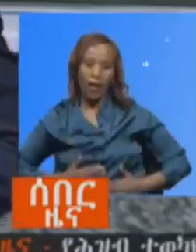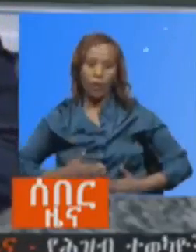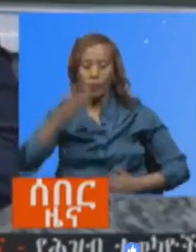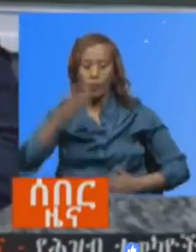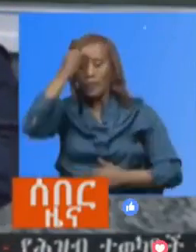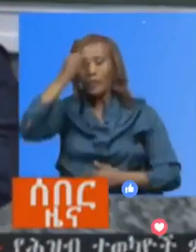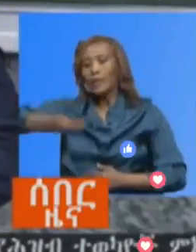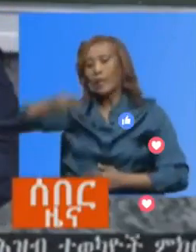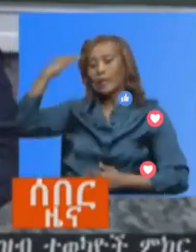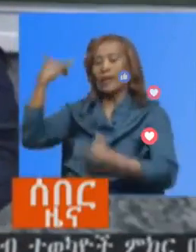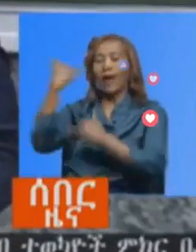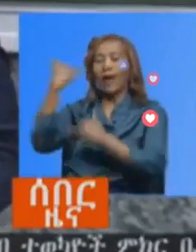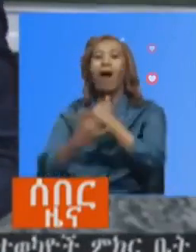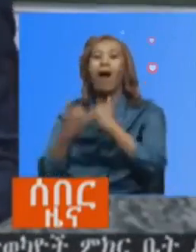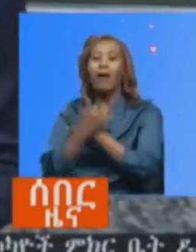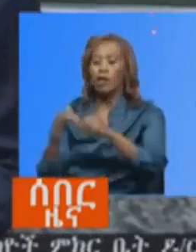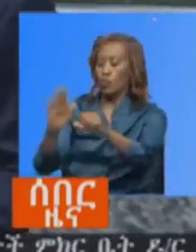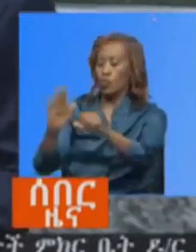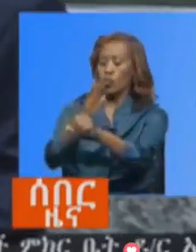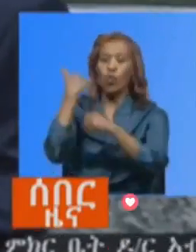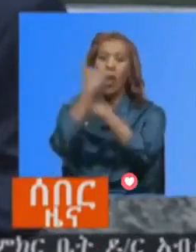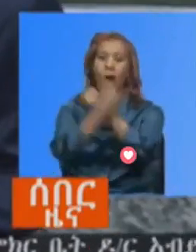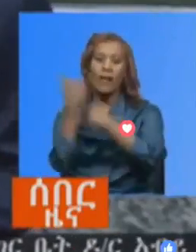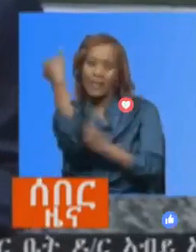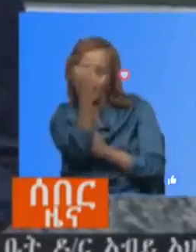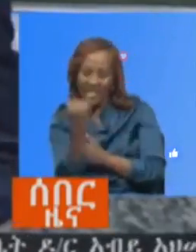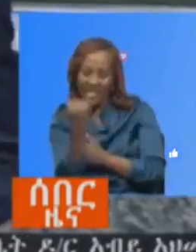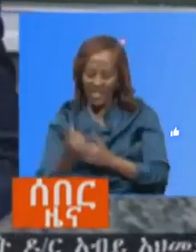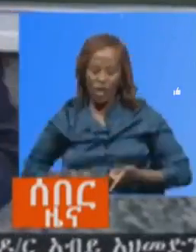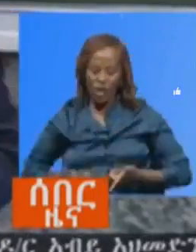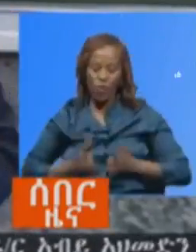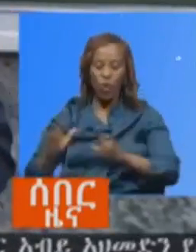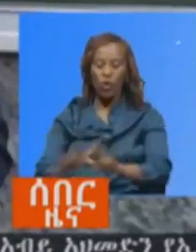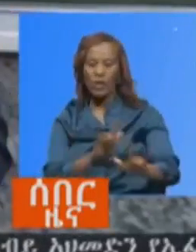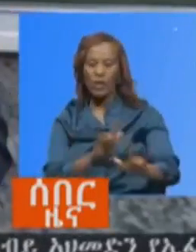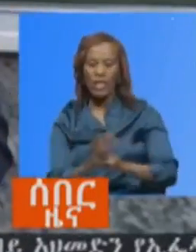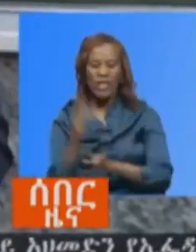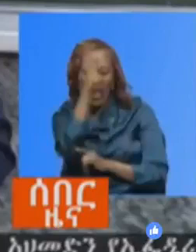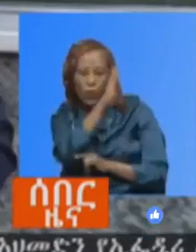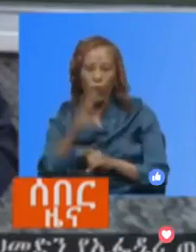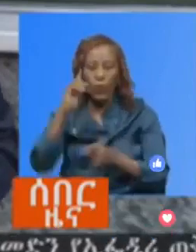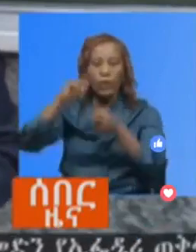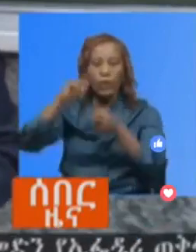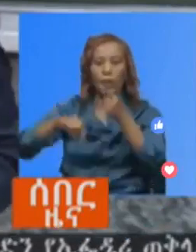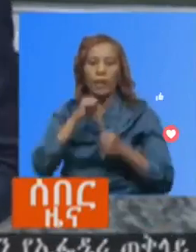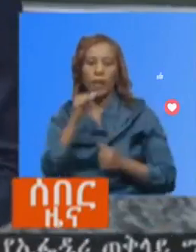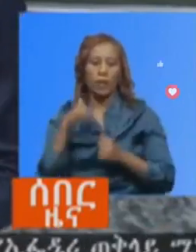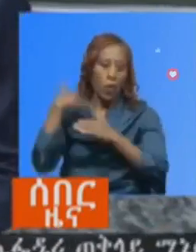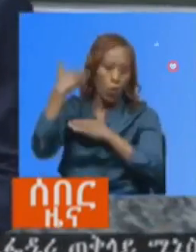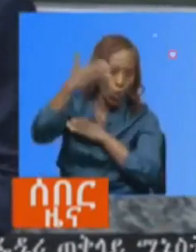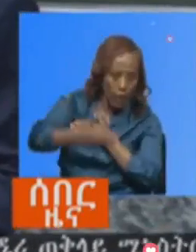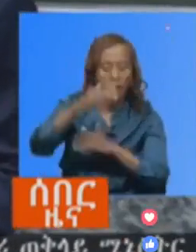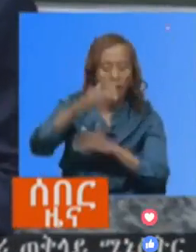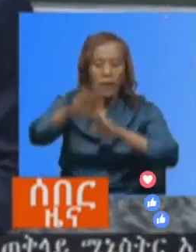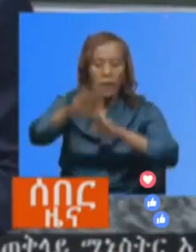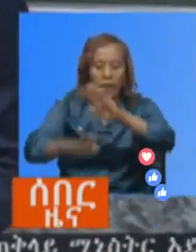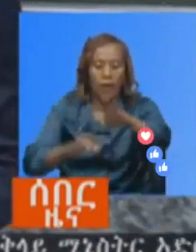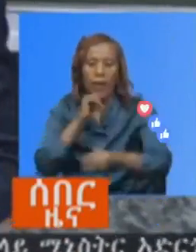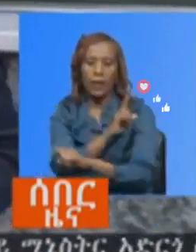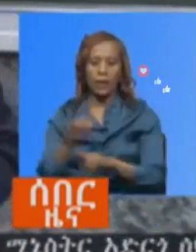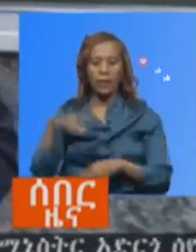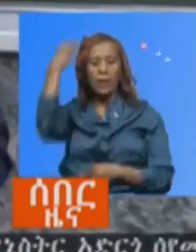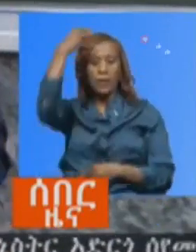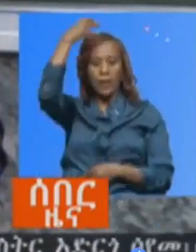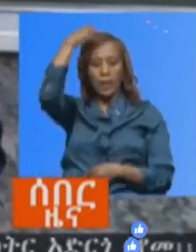የረሳ ሀገር ሙሉ የሀገር ስዕል ይኖረው ዘንድ ከቶ እንደማይቻልና ወደፊትም እንደማይራመድ